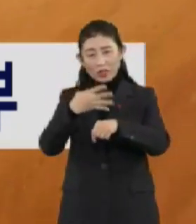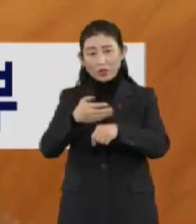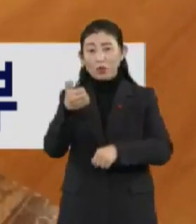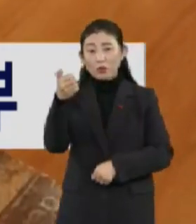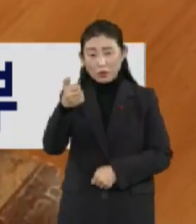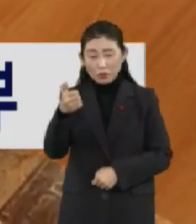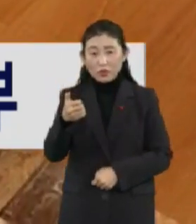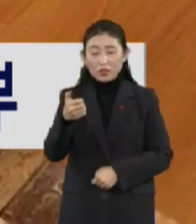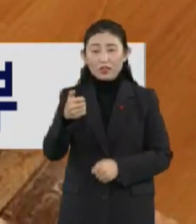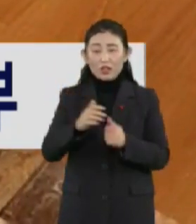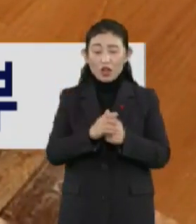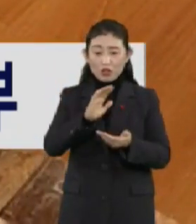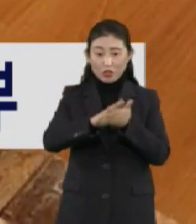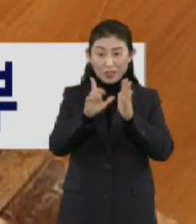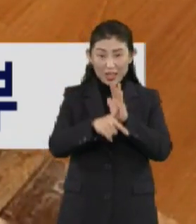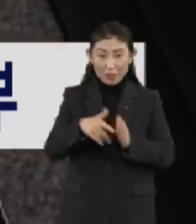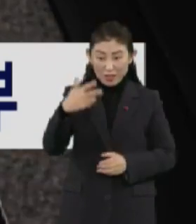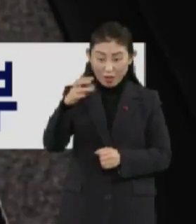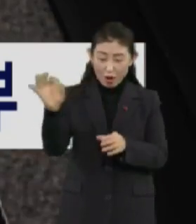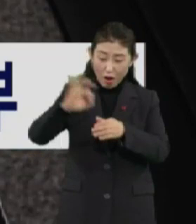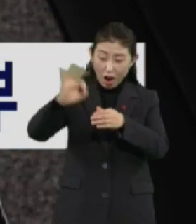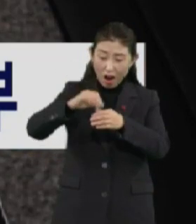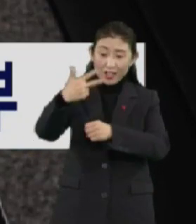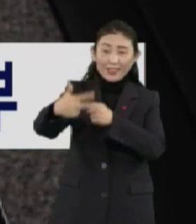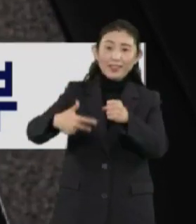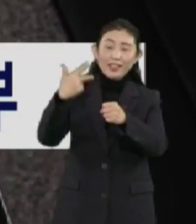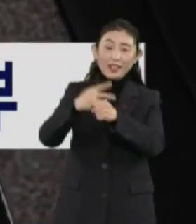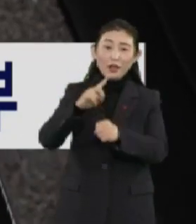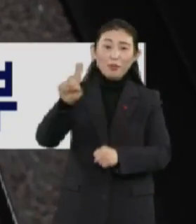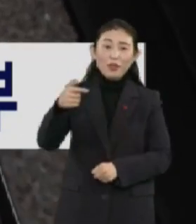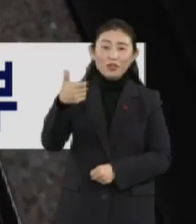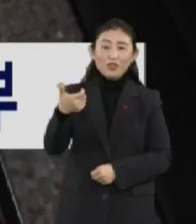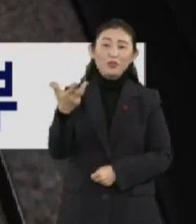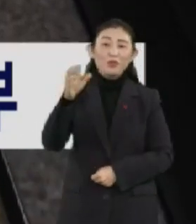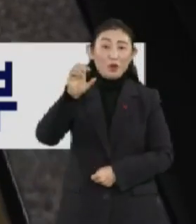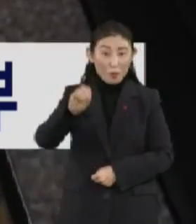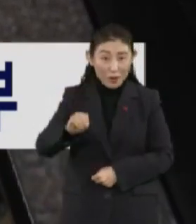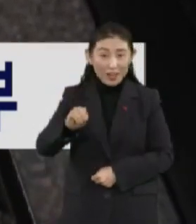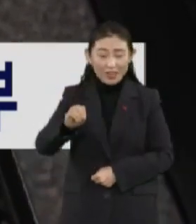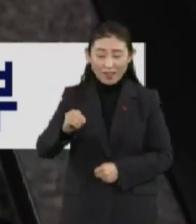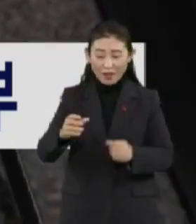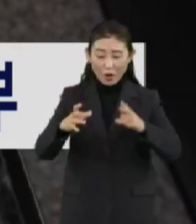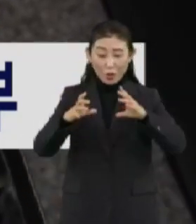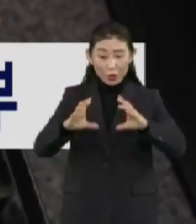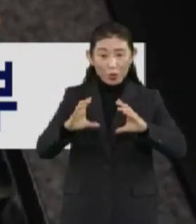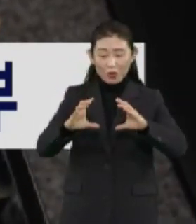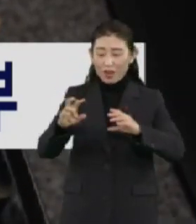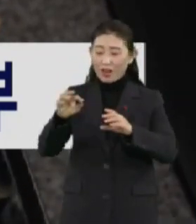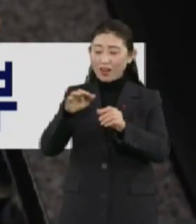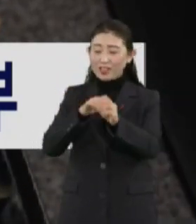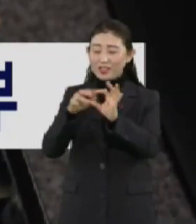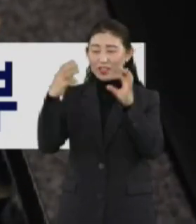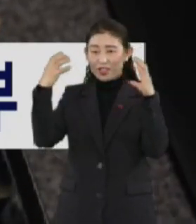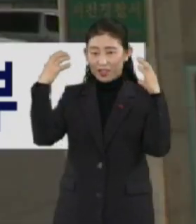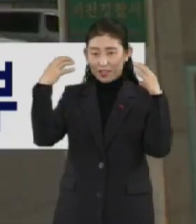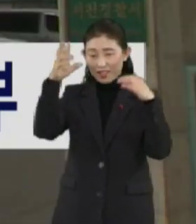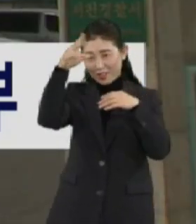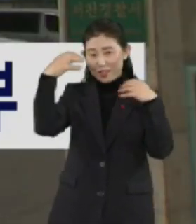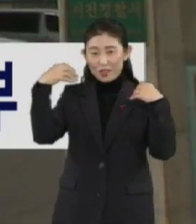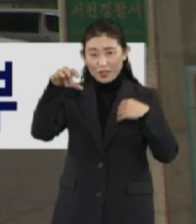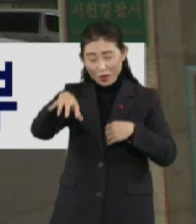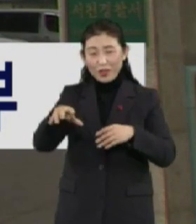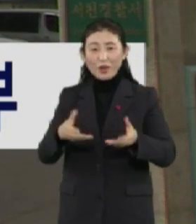50분쯤 유치원에 다닐 때부터 7년간 모은 용돈 165만 원이 담긴 저금통을 서천경찰서에